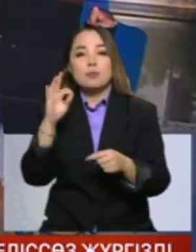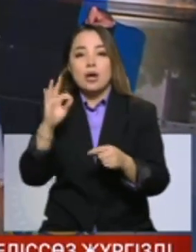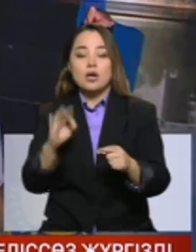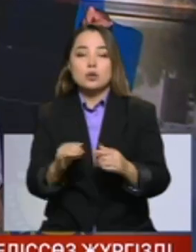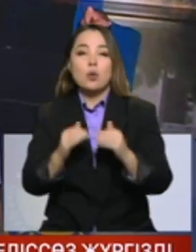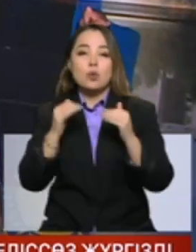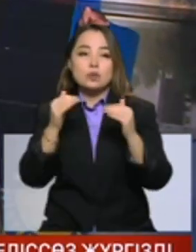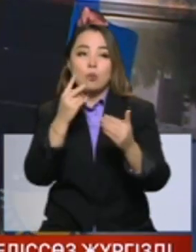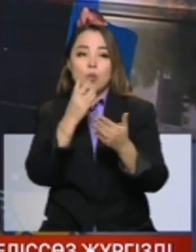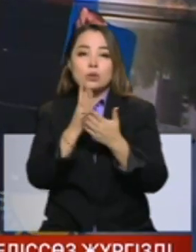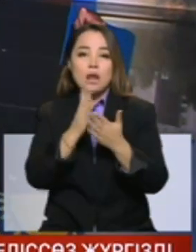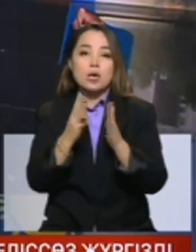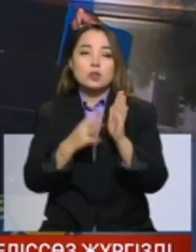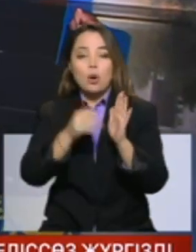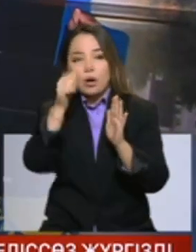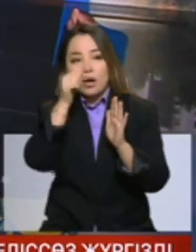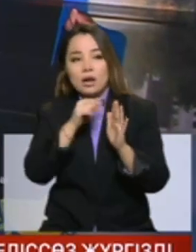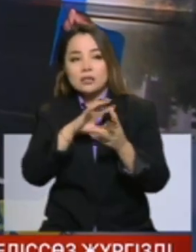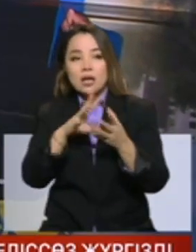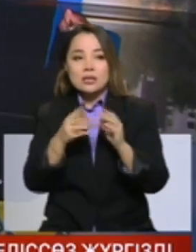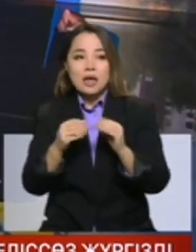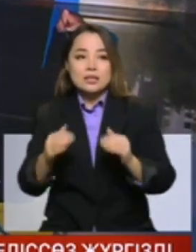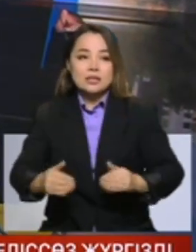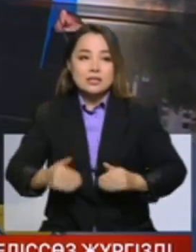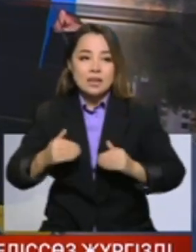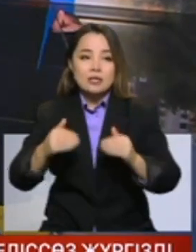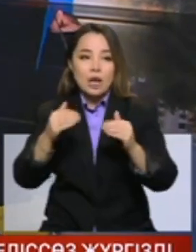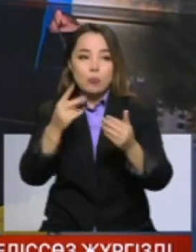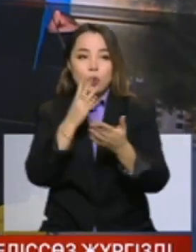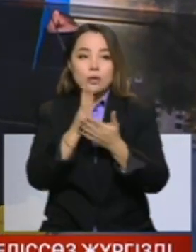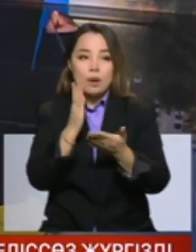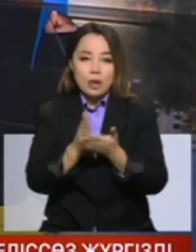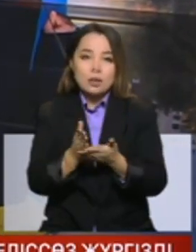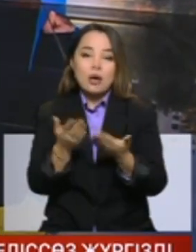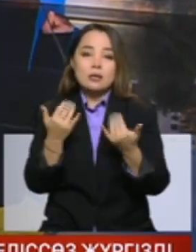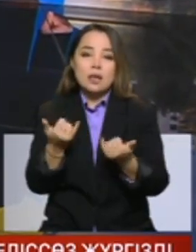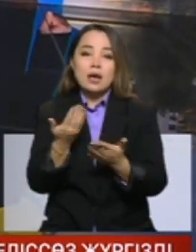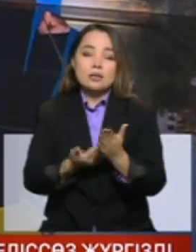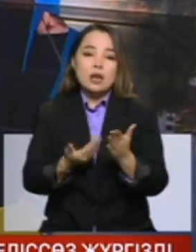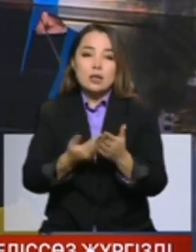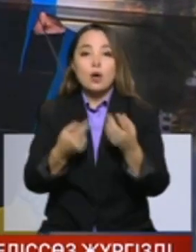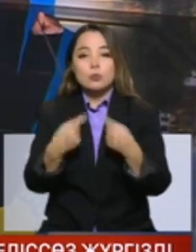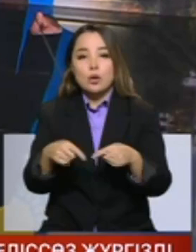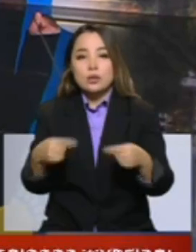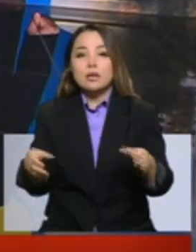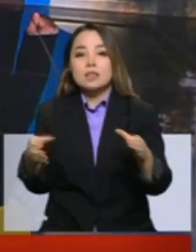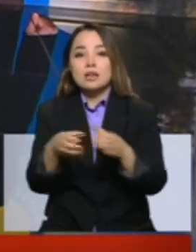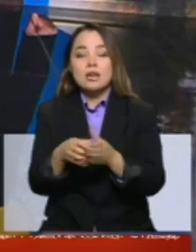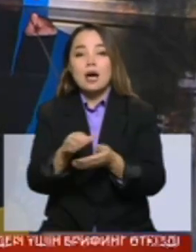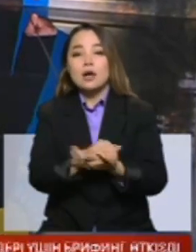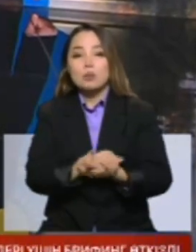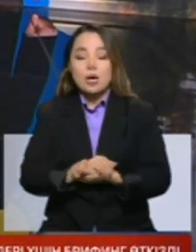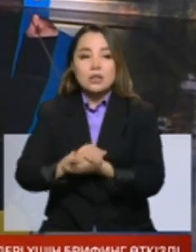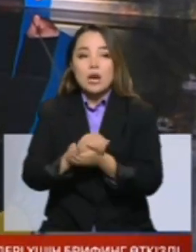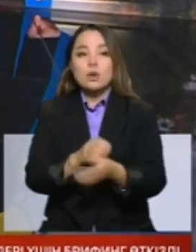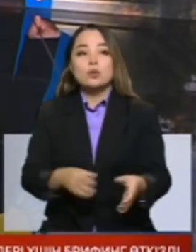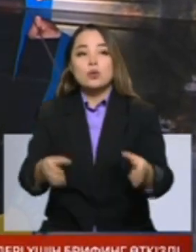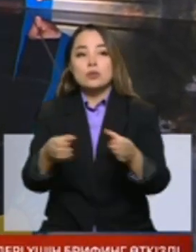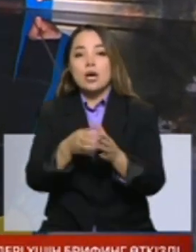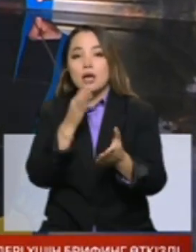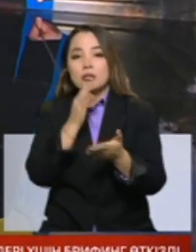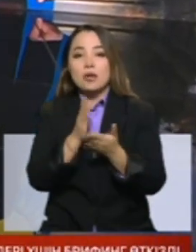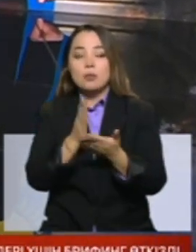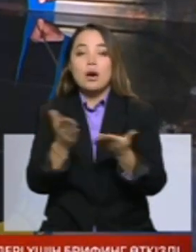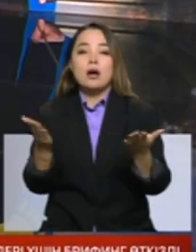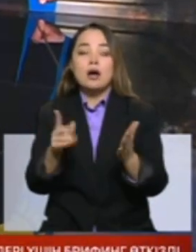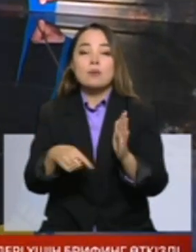өсім көрсеткен, биылғы 9 айда да осындай динамика байқалады. Енді тараптар түрлі саладағы ықпалдастықты үдете түспек. Тағы